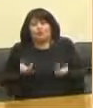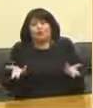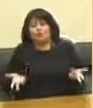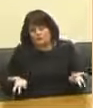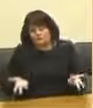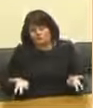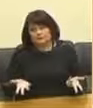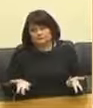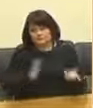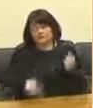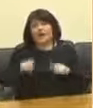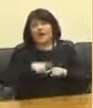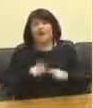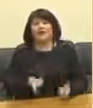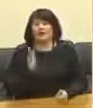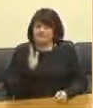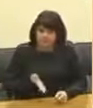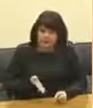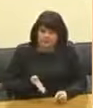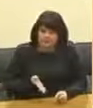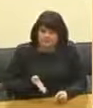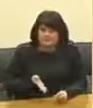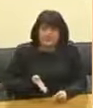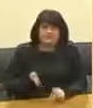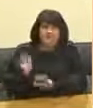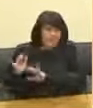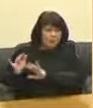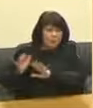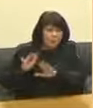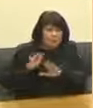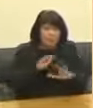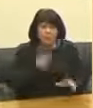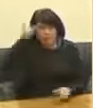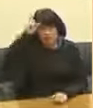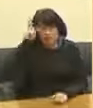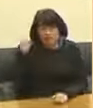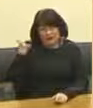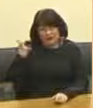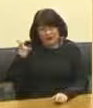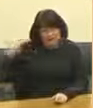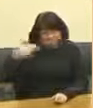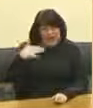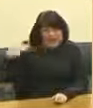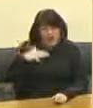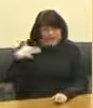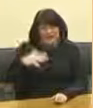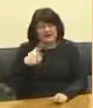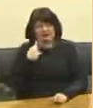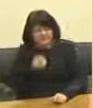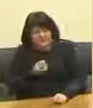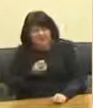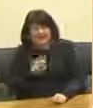να αντέξει? Μπορεί να αντέξει τα πλήθη που έχει ο Ερντογάν και απειλεί? Ο Ερντογάν είχε απειλήσει ότι